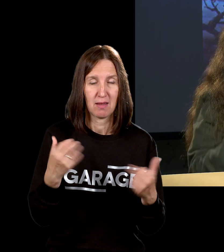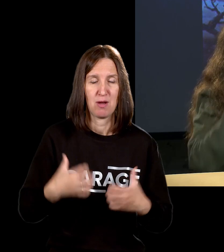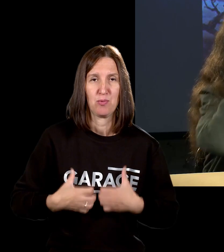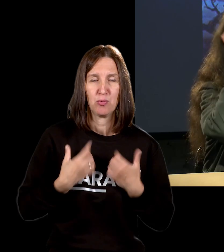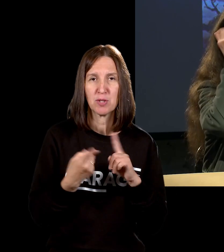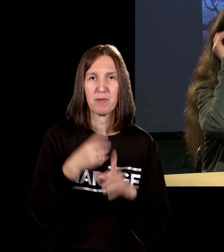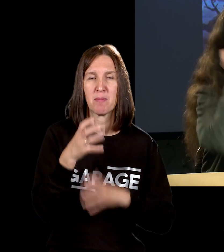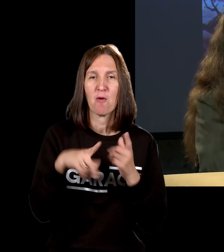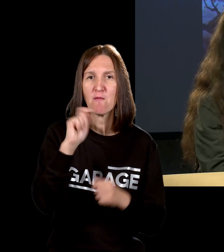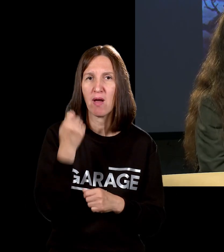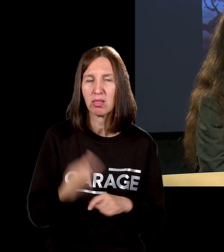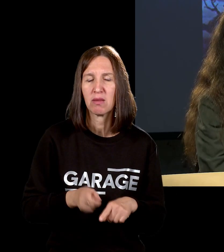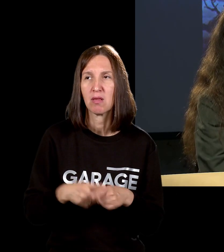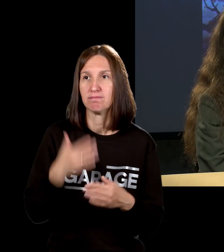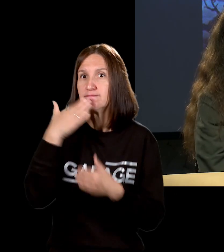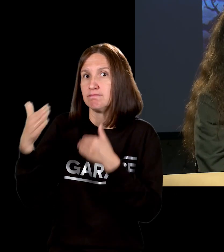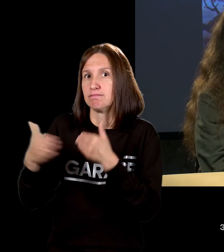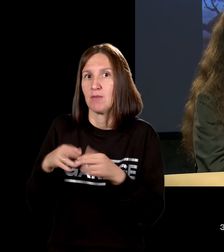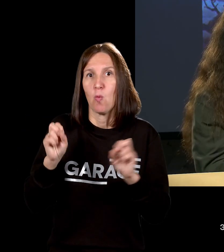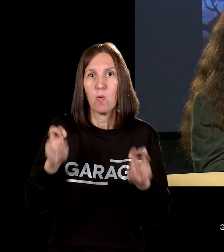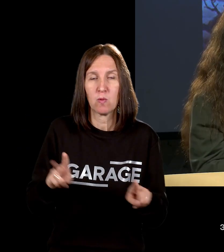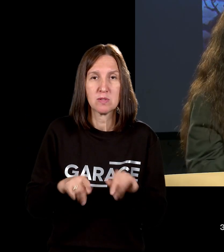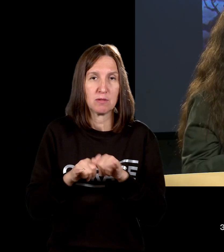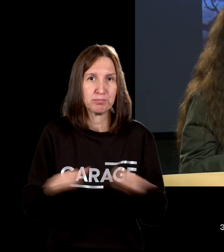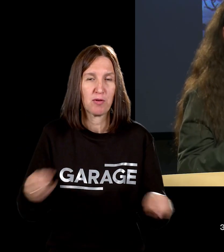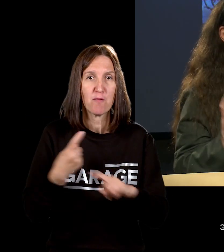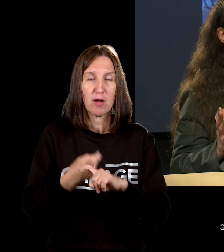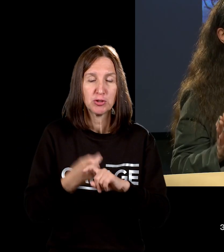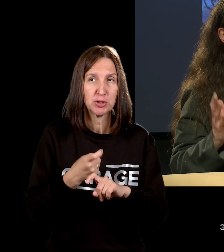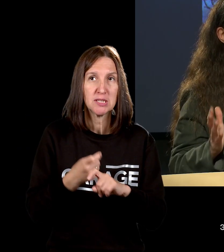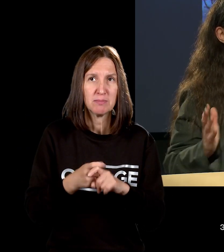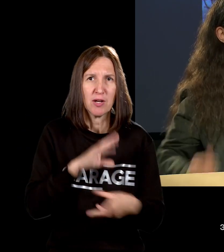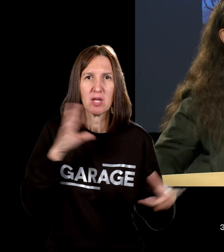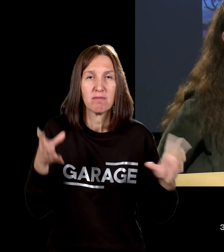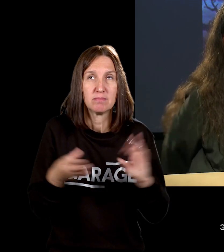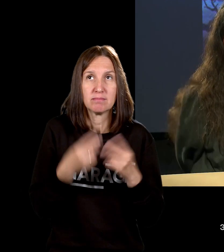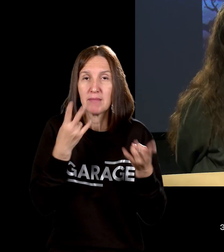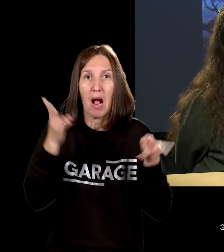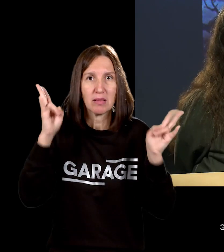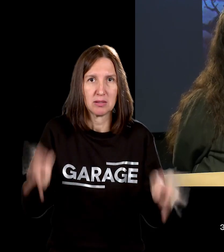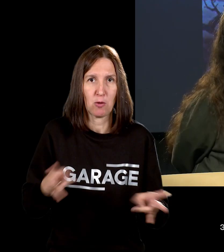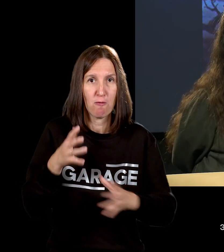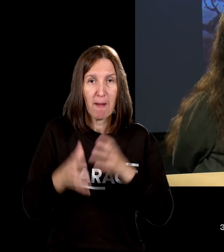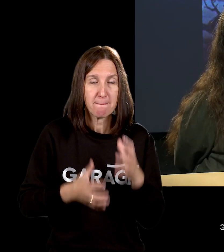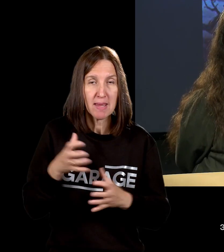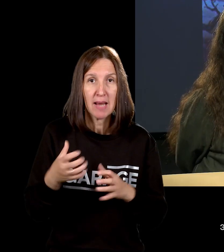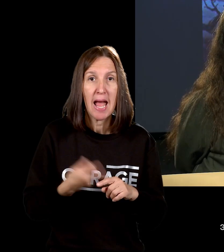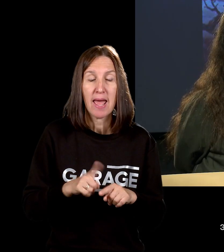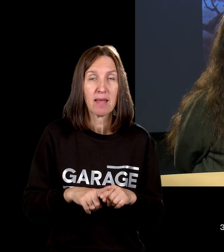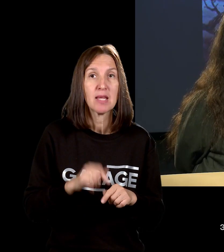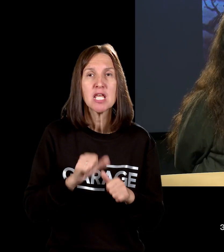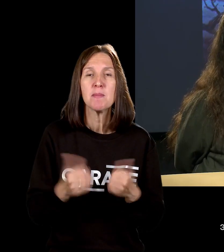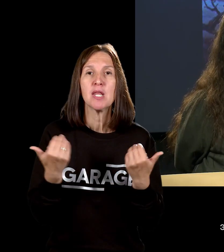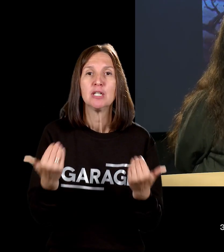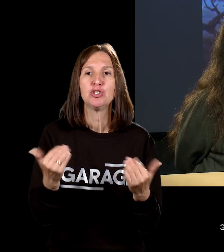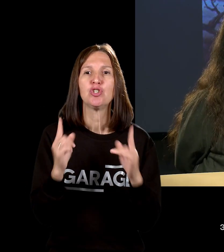мировой войны, что это угроза фашизма, что вот все, вся та катастрофа, которая происходит в мире, это не, какой-то, не